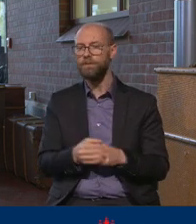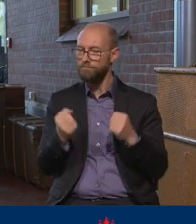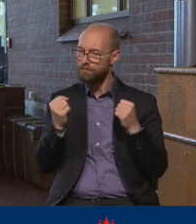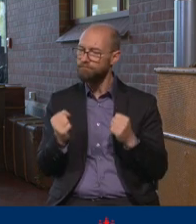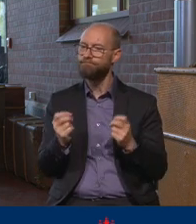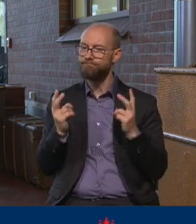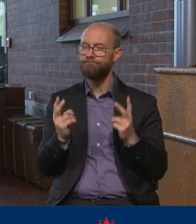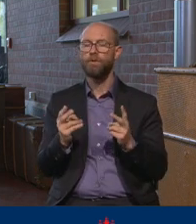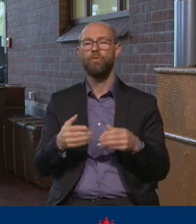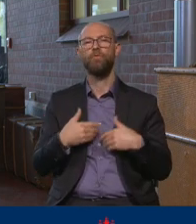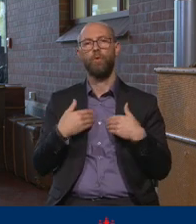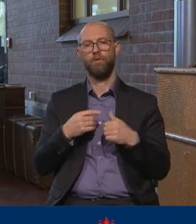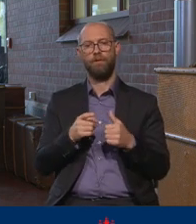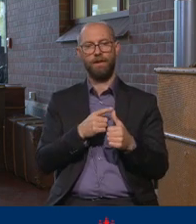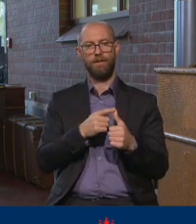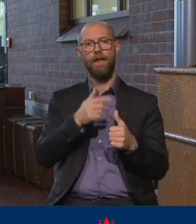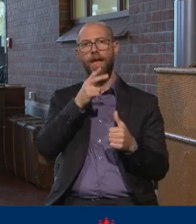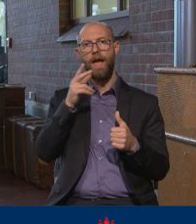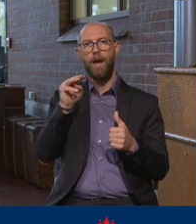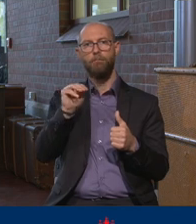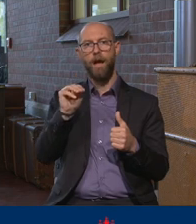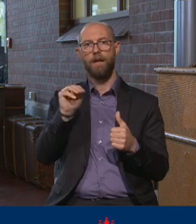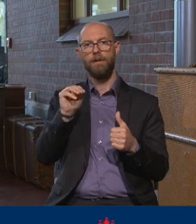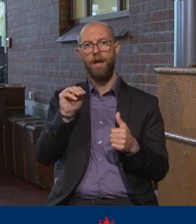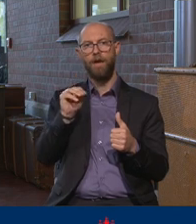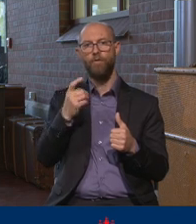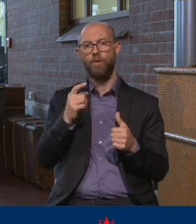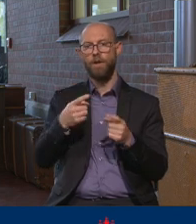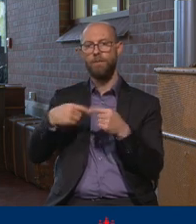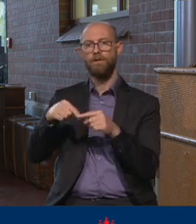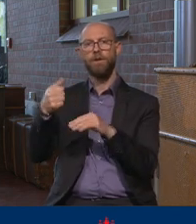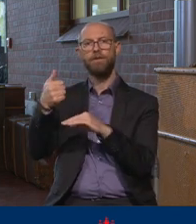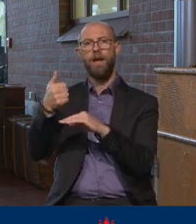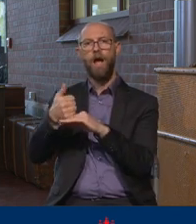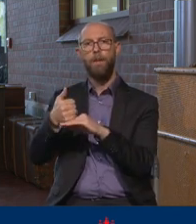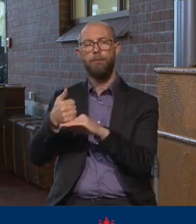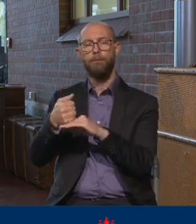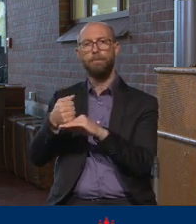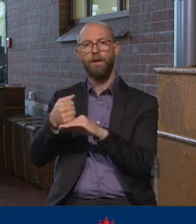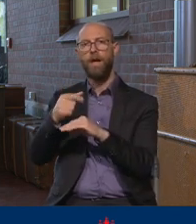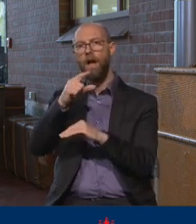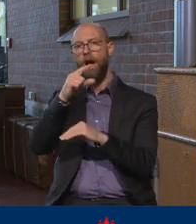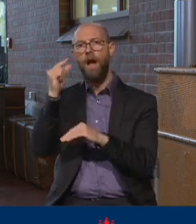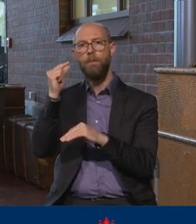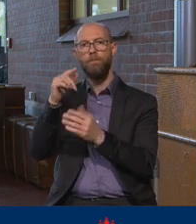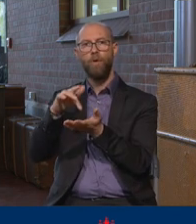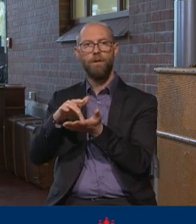dass zum einen hatte vom bezirksamt hamburg-mitte